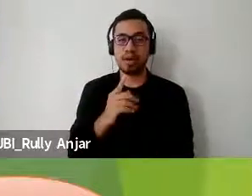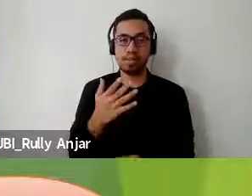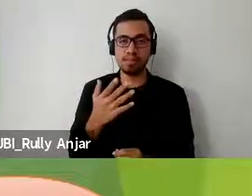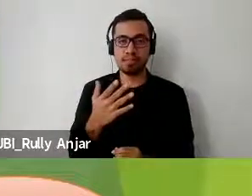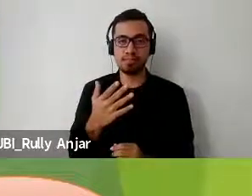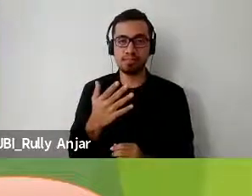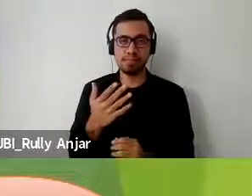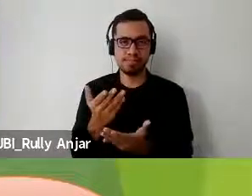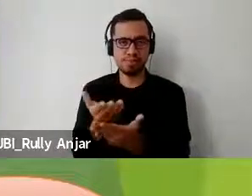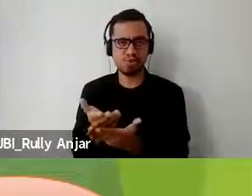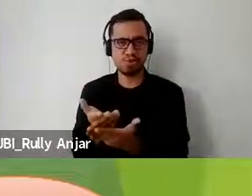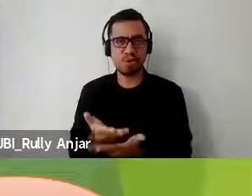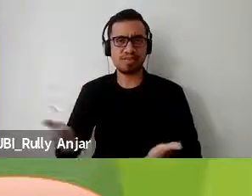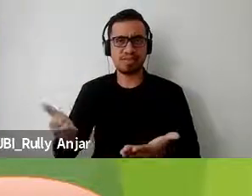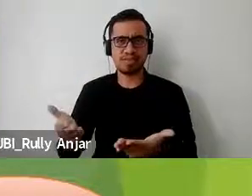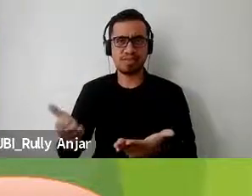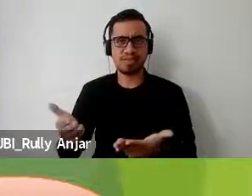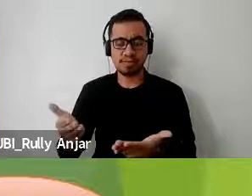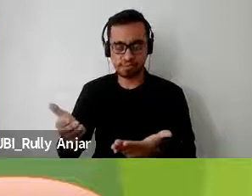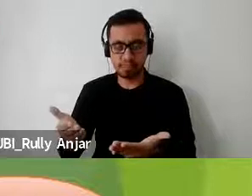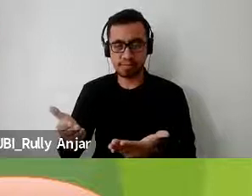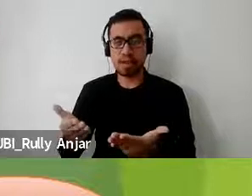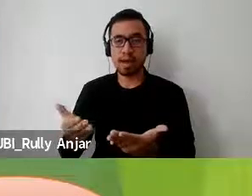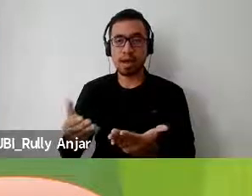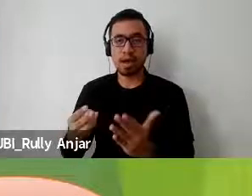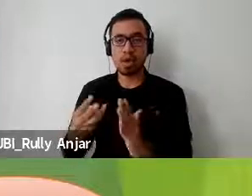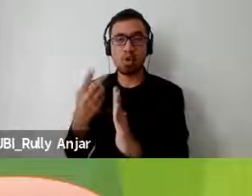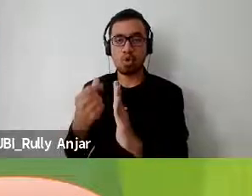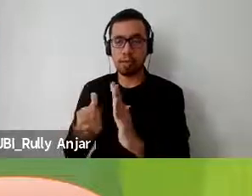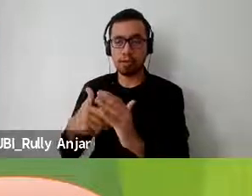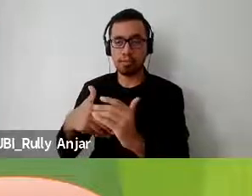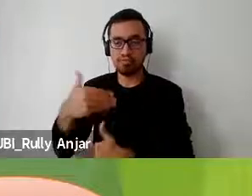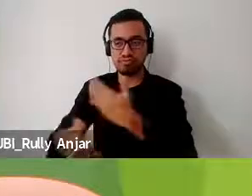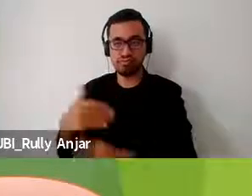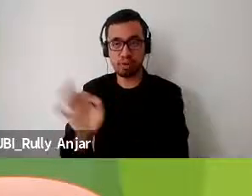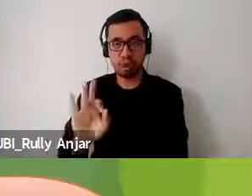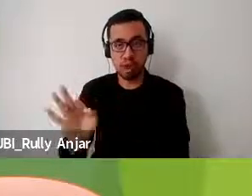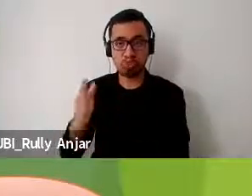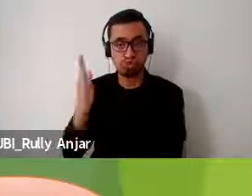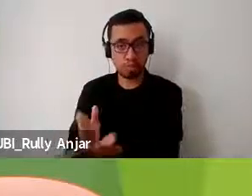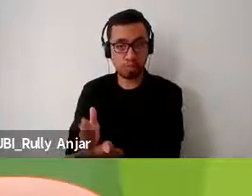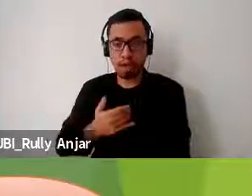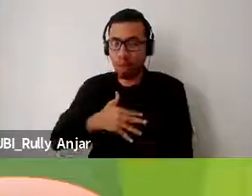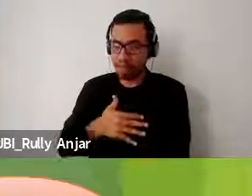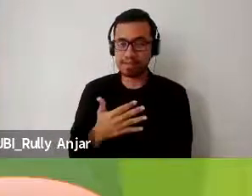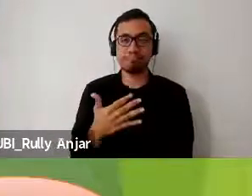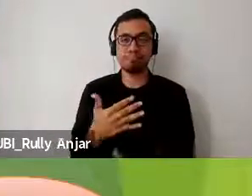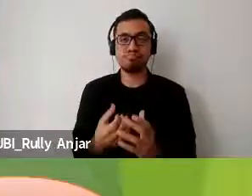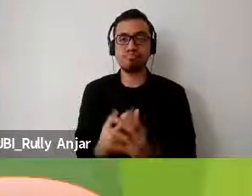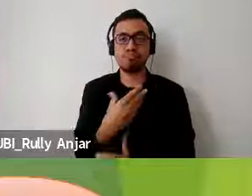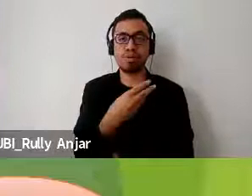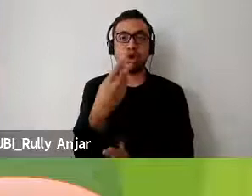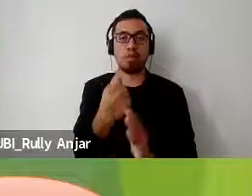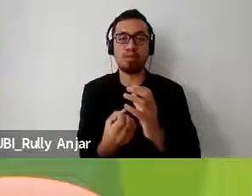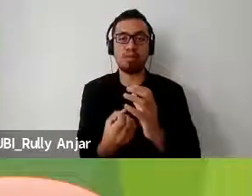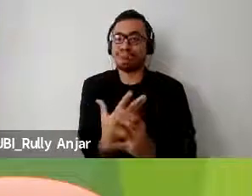ini belum selesai, maka akan terjadi pertumbuhan ekonomi yang lebih minus lagi. Nah, ini akan berdampak yang sangat luar biasa